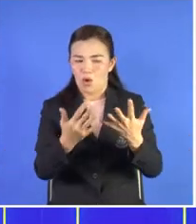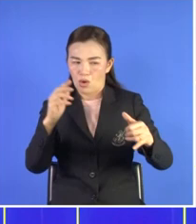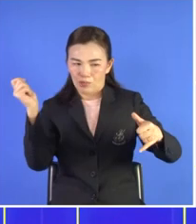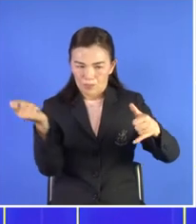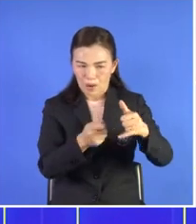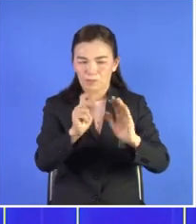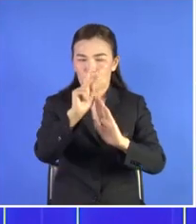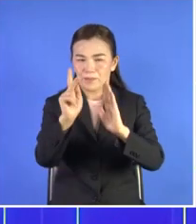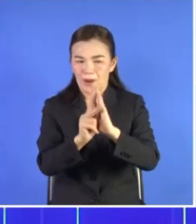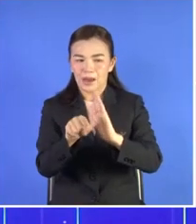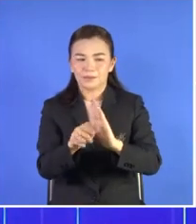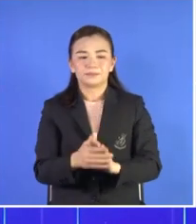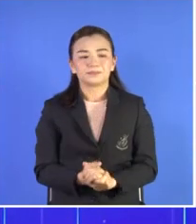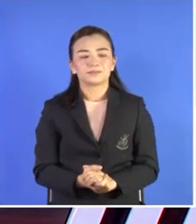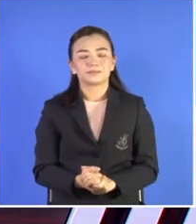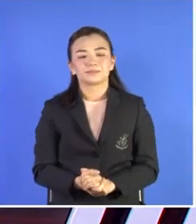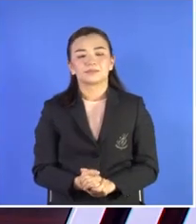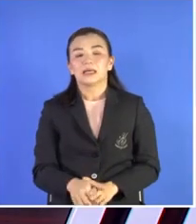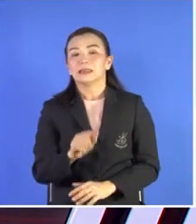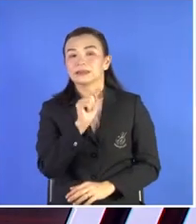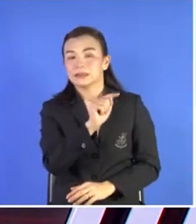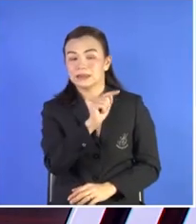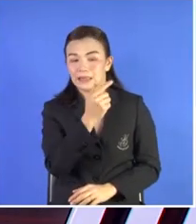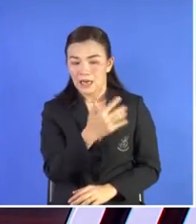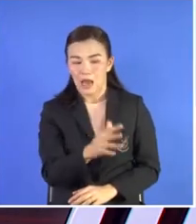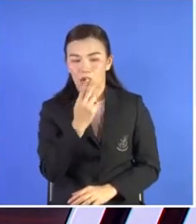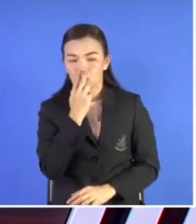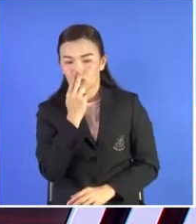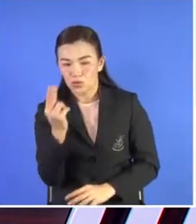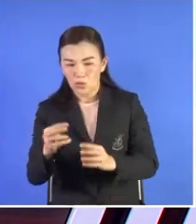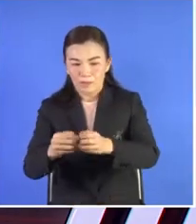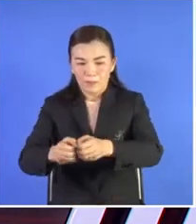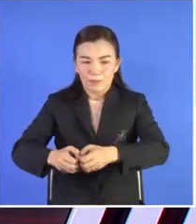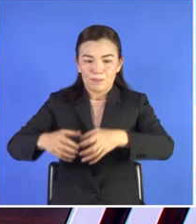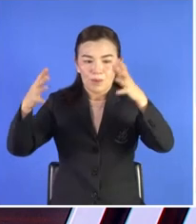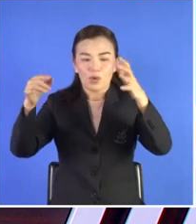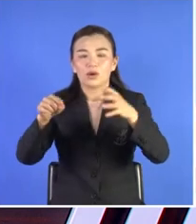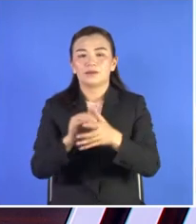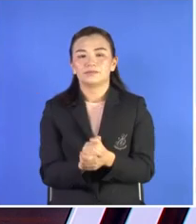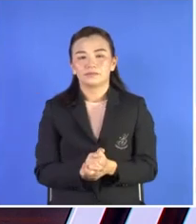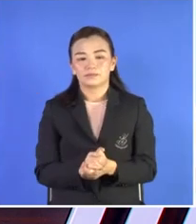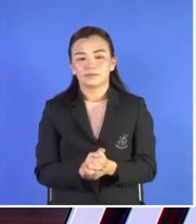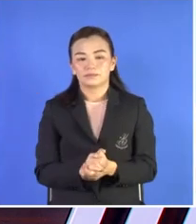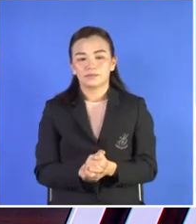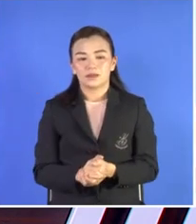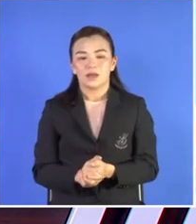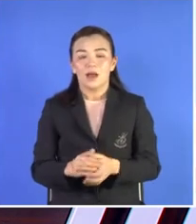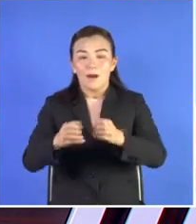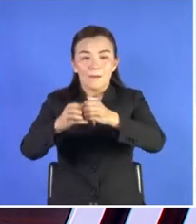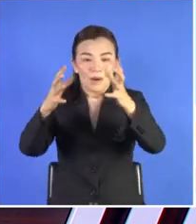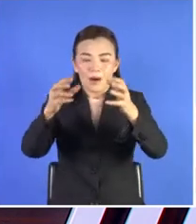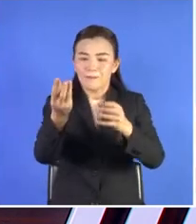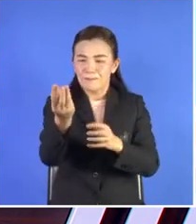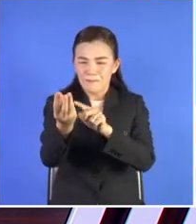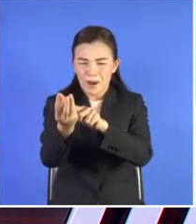คะจากพลุดอกไม้ไฟระเบิดมาที่ระเบิดเอาเขาบอกเป็นลักษณะแค่ประทัดเท่านั้นเองประทัดปิงปองนะคะมีคนไปปา